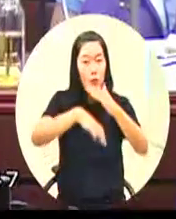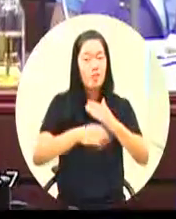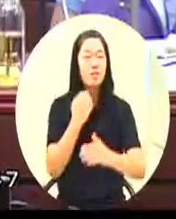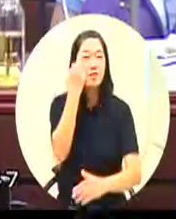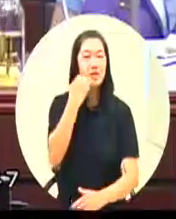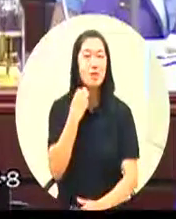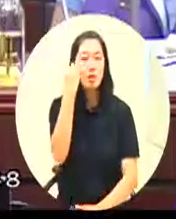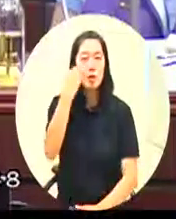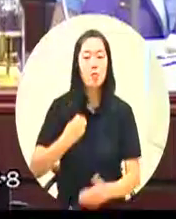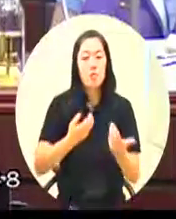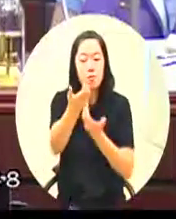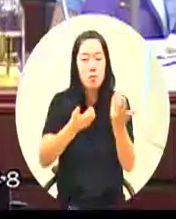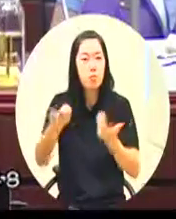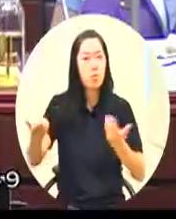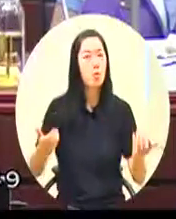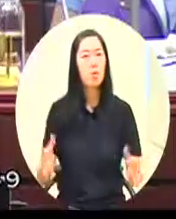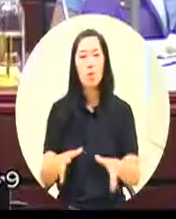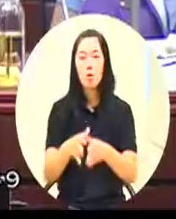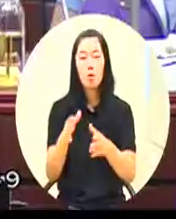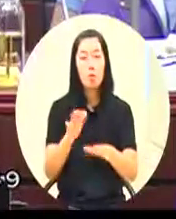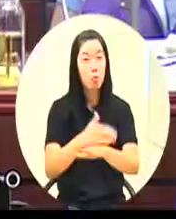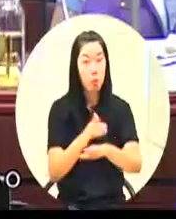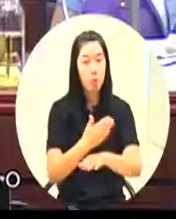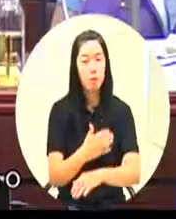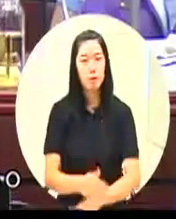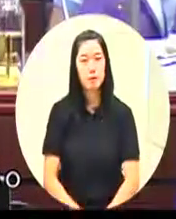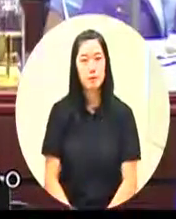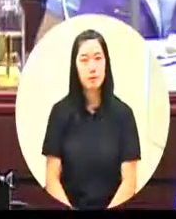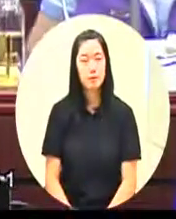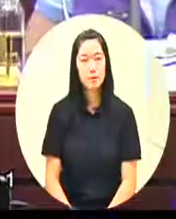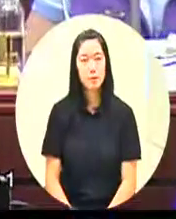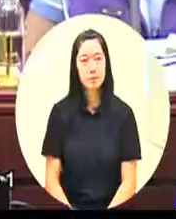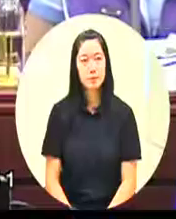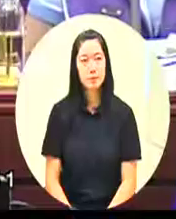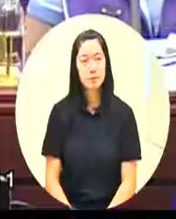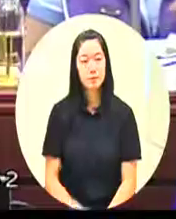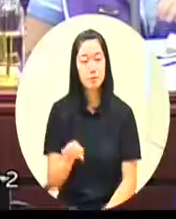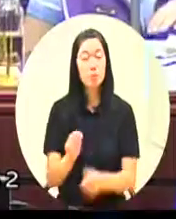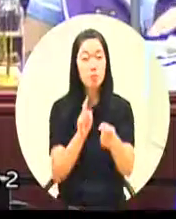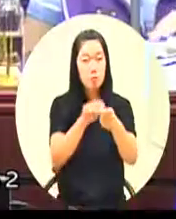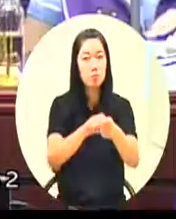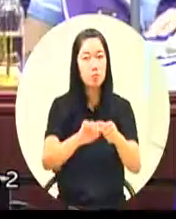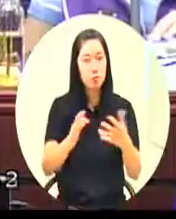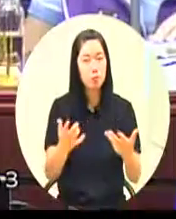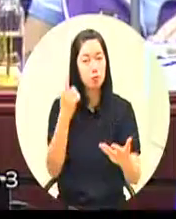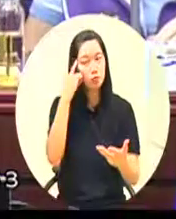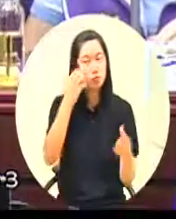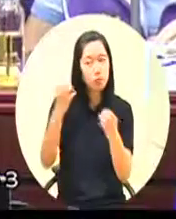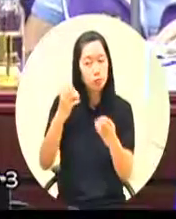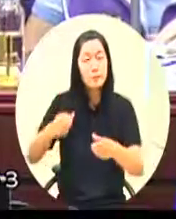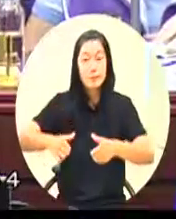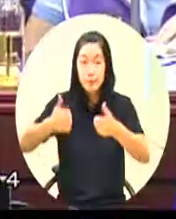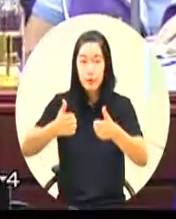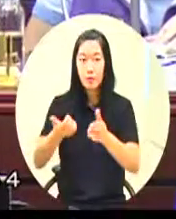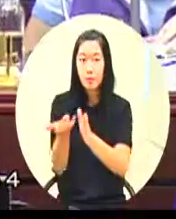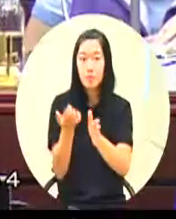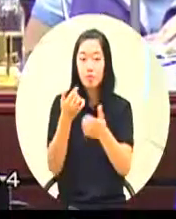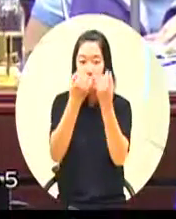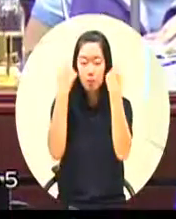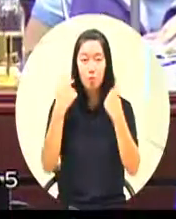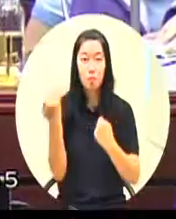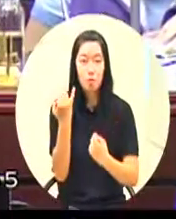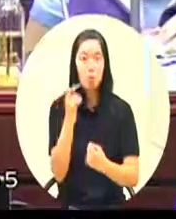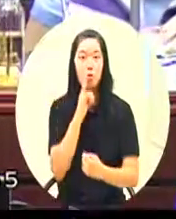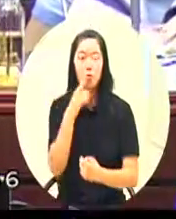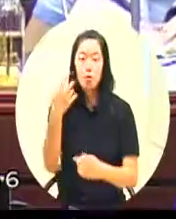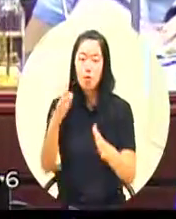弟妹妹分开的，这造成家长的困扰更大的困扰。那这个方向大致大家有共识，所以周议员刚刚提到的是说要不要增